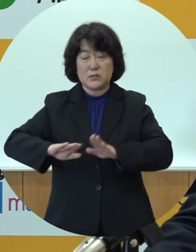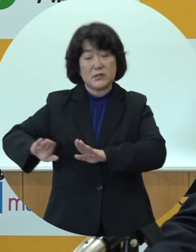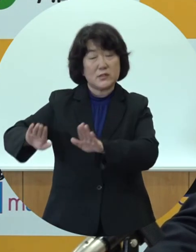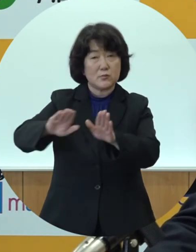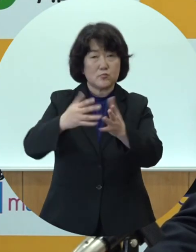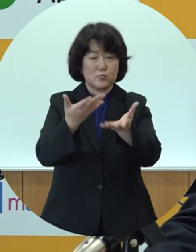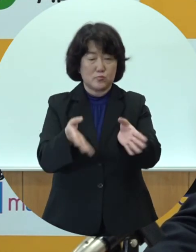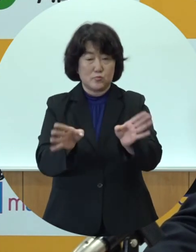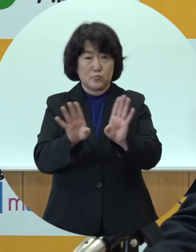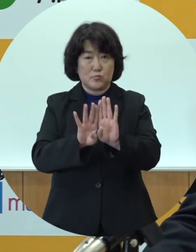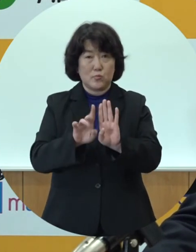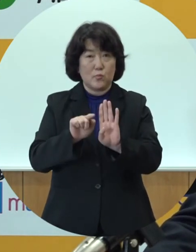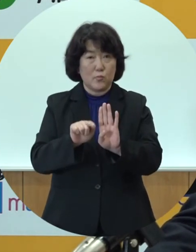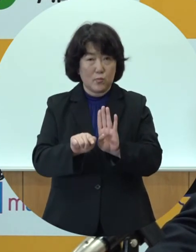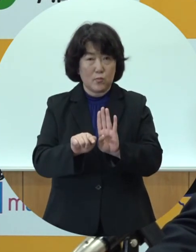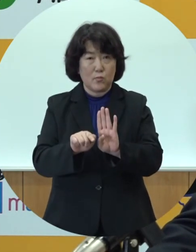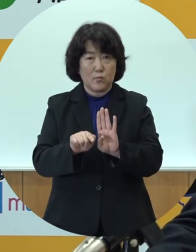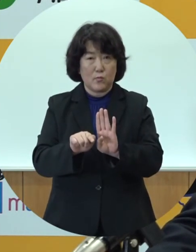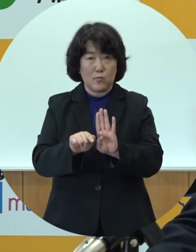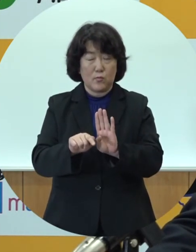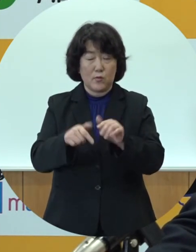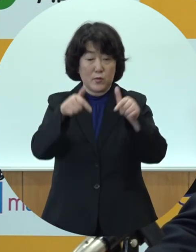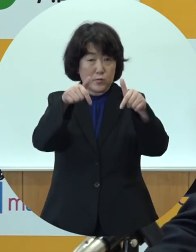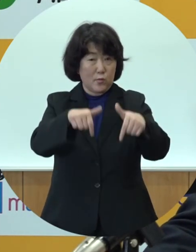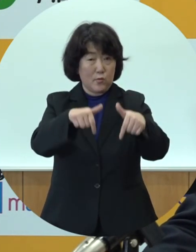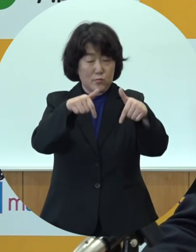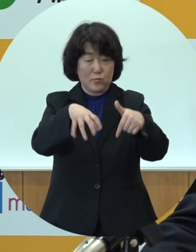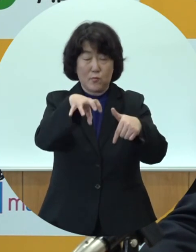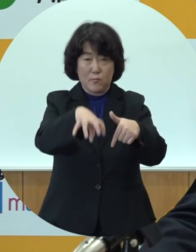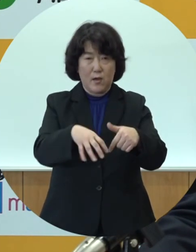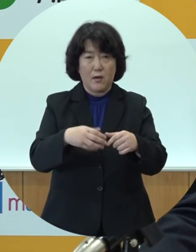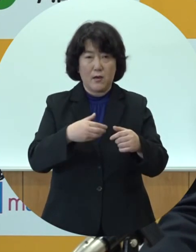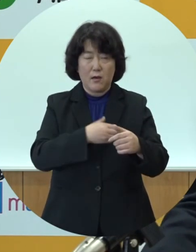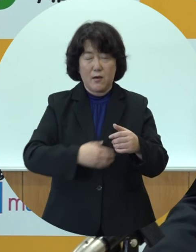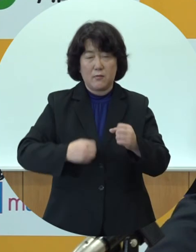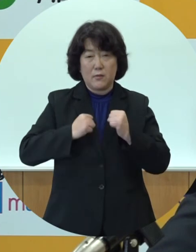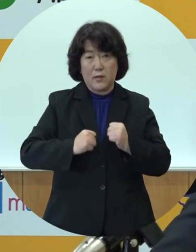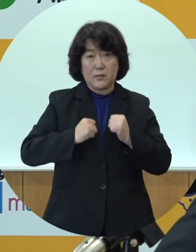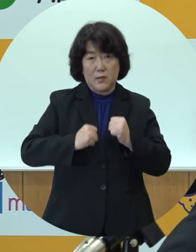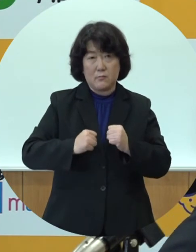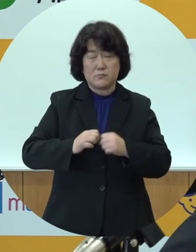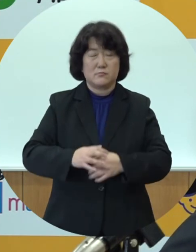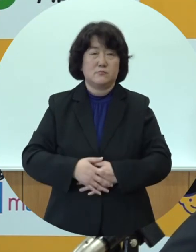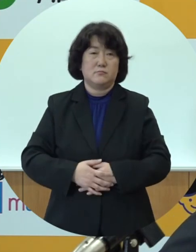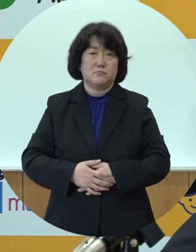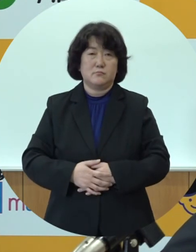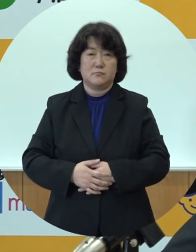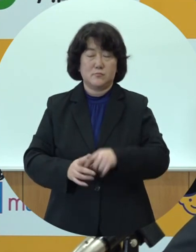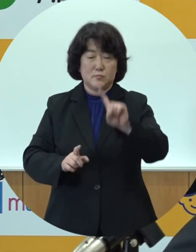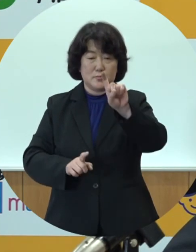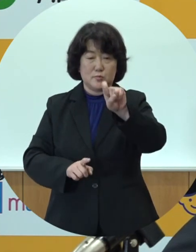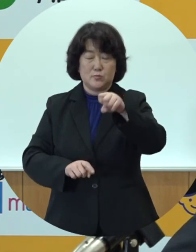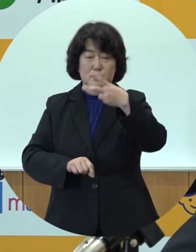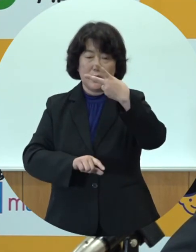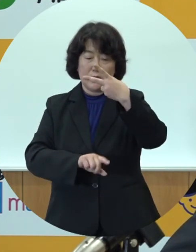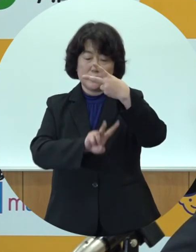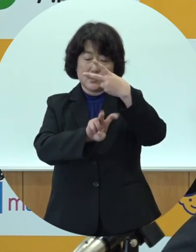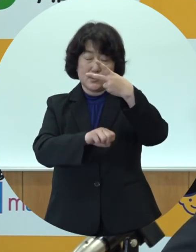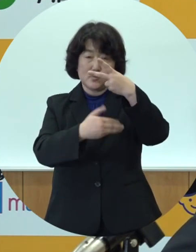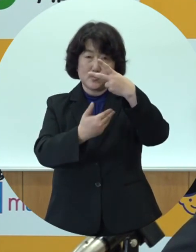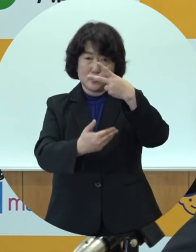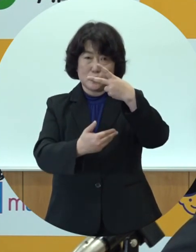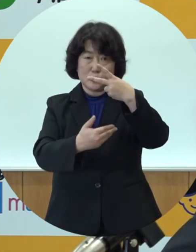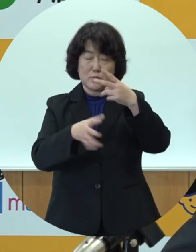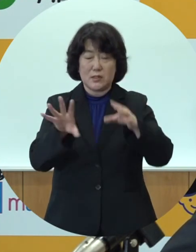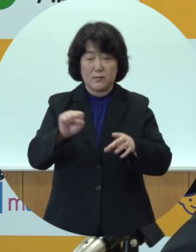陸上競技部が都大路で、そして29日には今治東中等